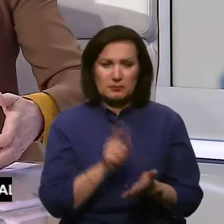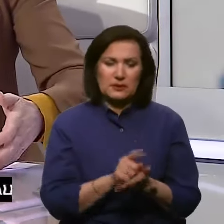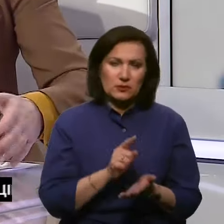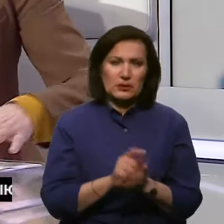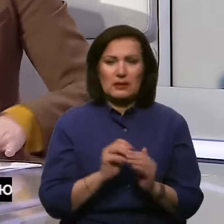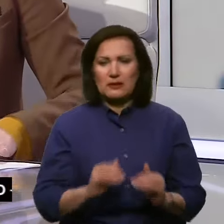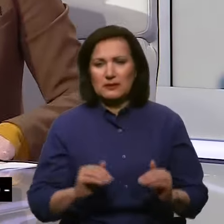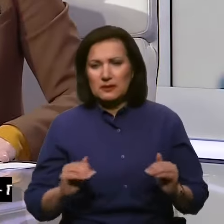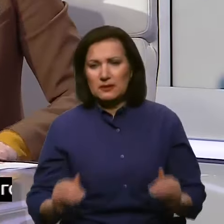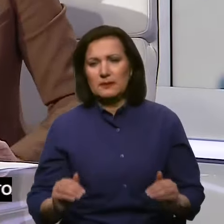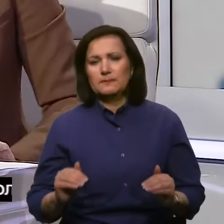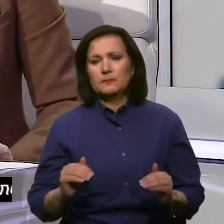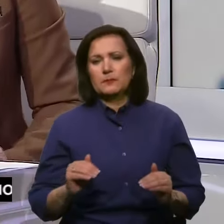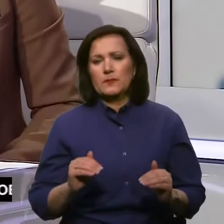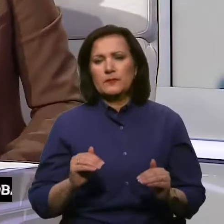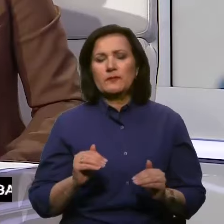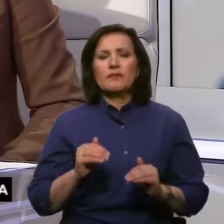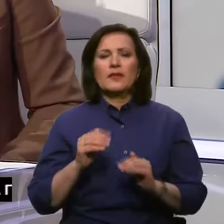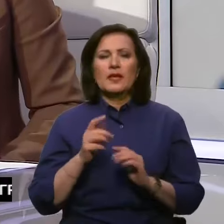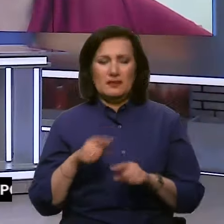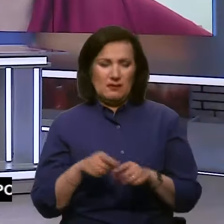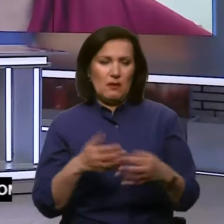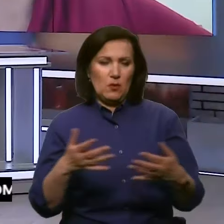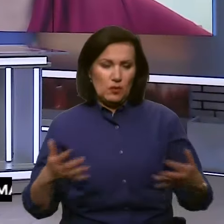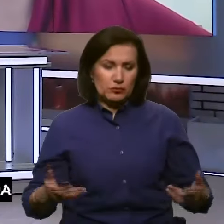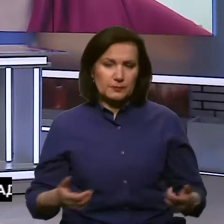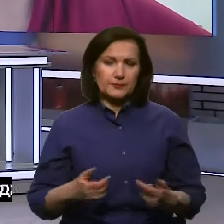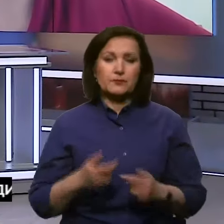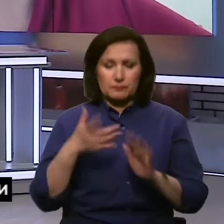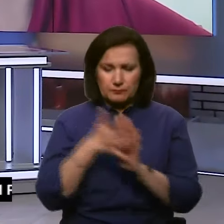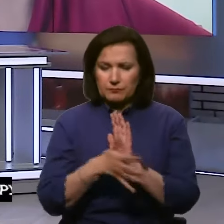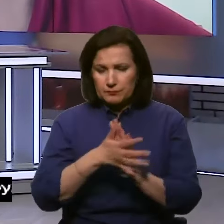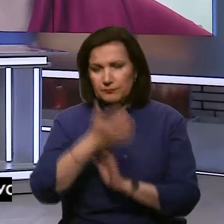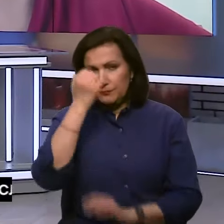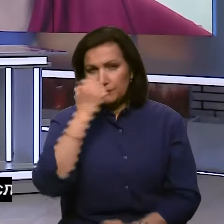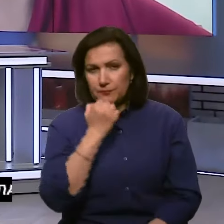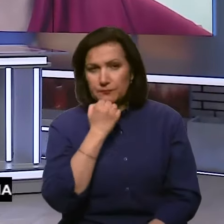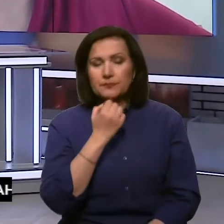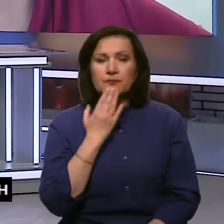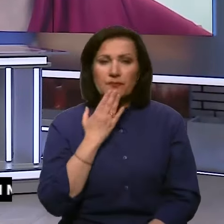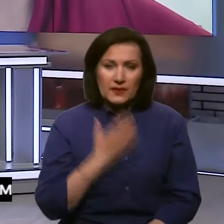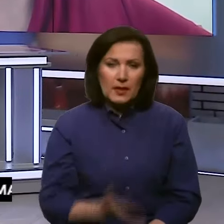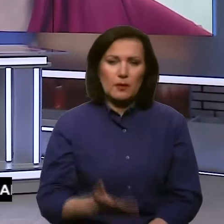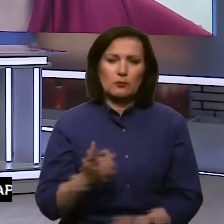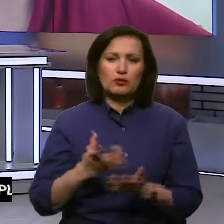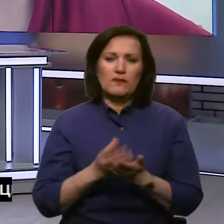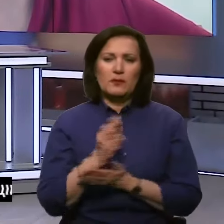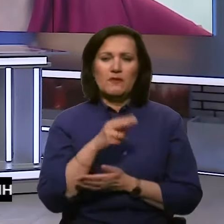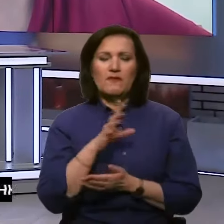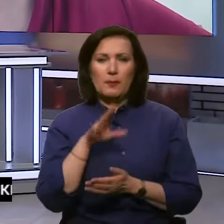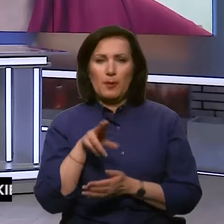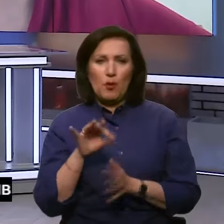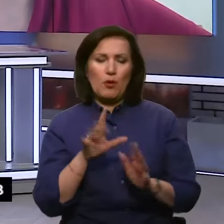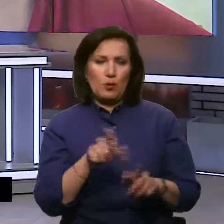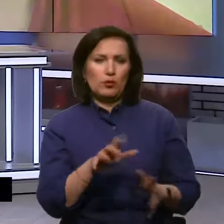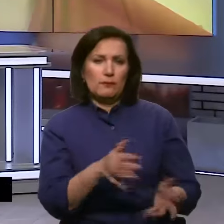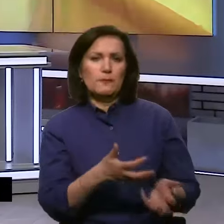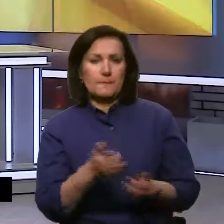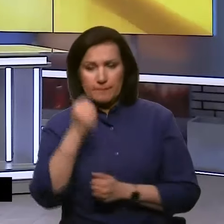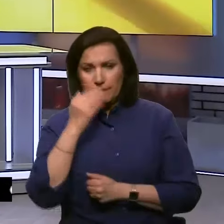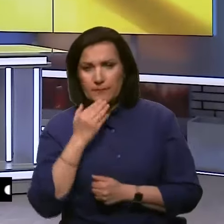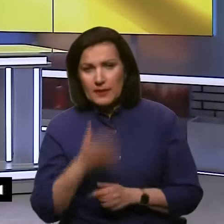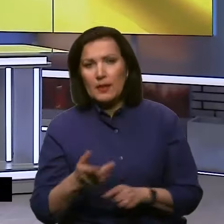пенсіонери, діти, особи з інвалідністю. Також це так. Пані Дарино, дякуємо. Зрозуміло, що на виплати ВПО теж люди будуть отримувати,